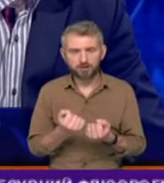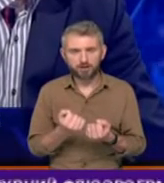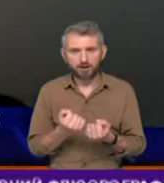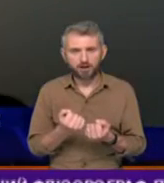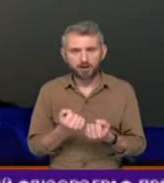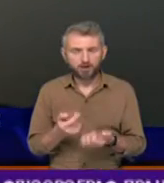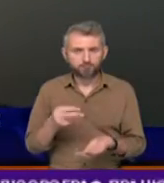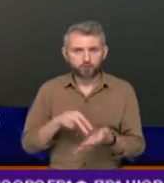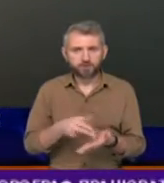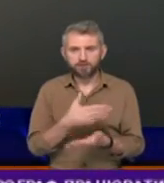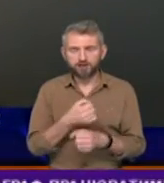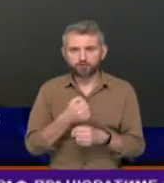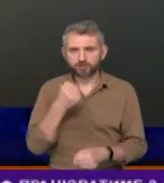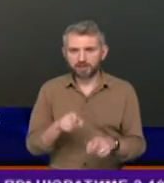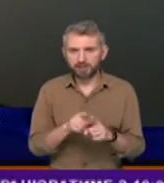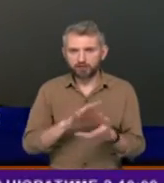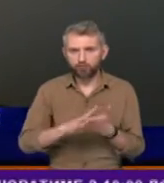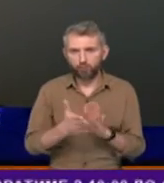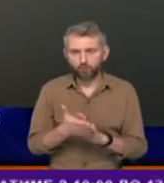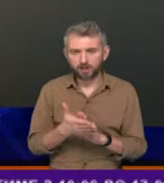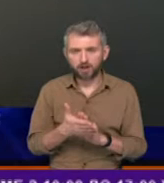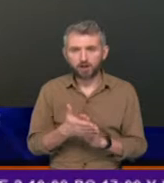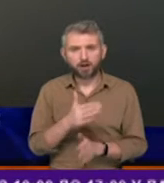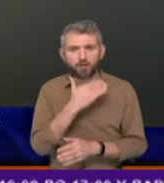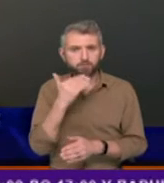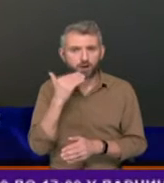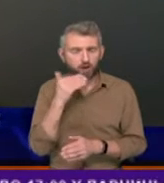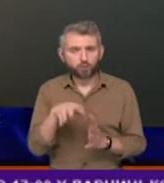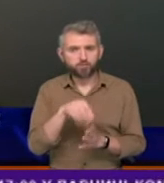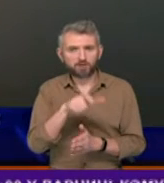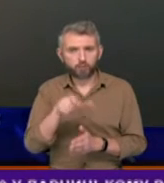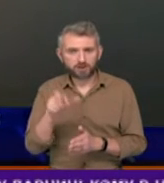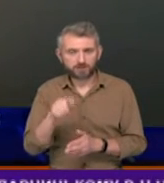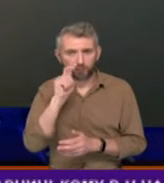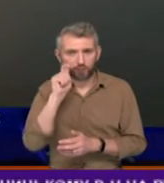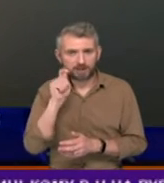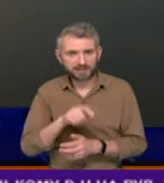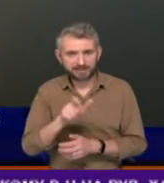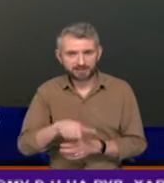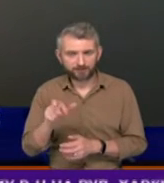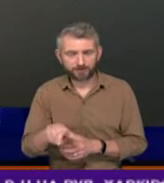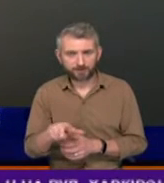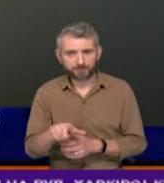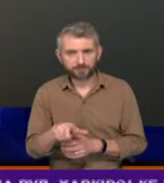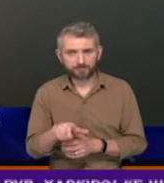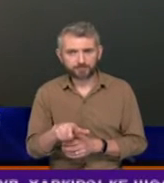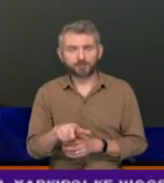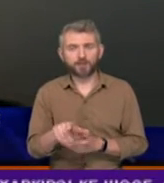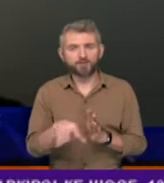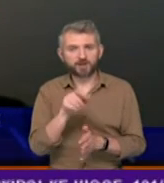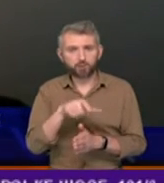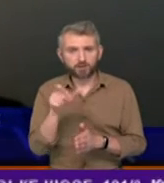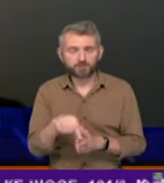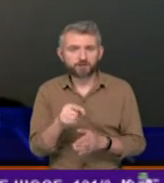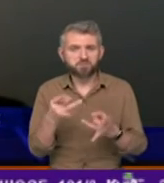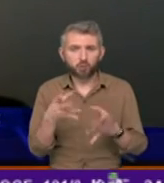поставлять нас жорсткі такі рамки, велика частка виборців, українців, виборців, ви